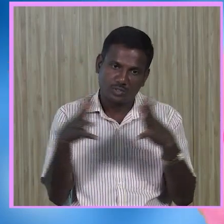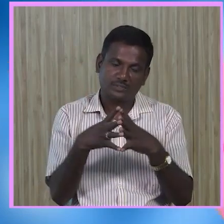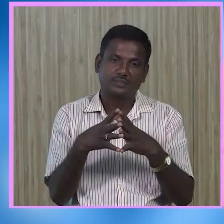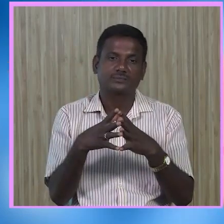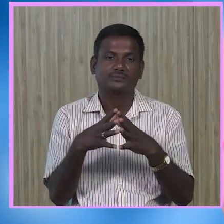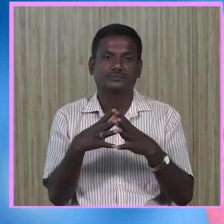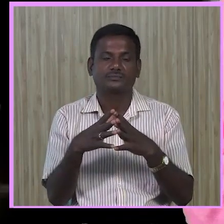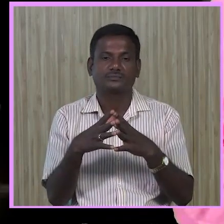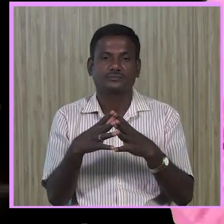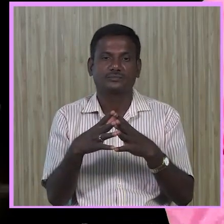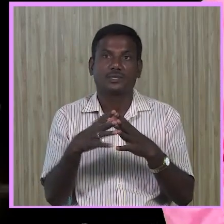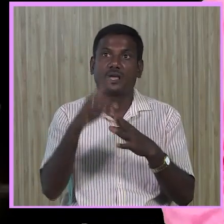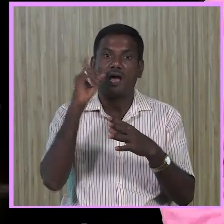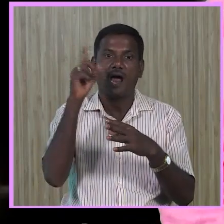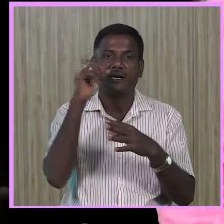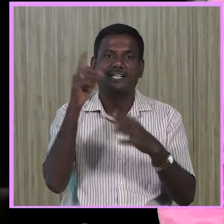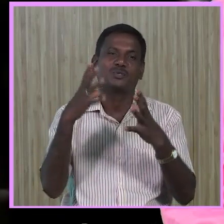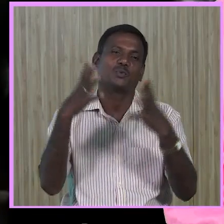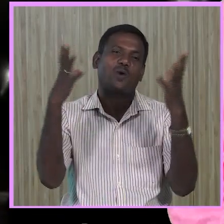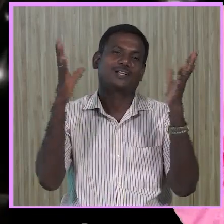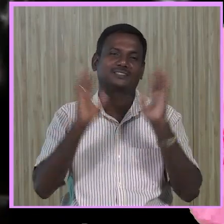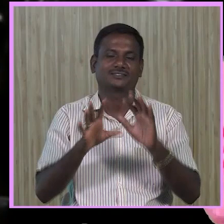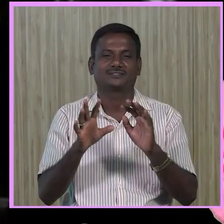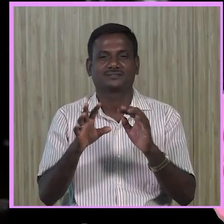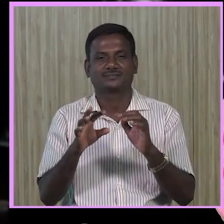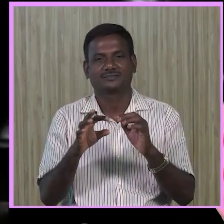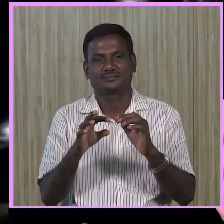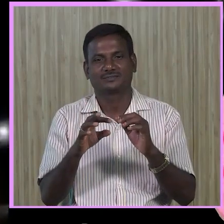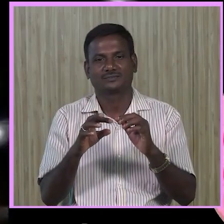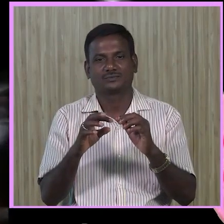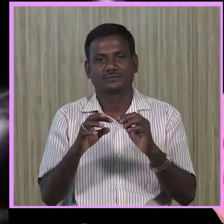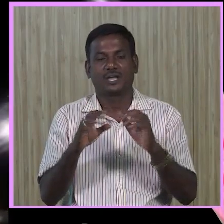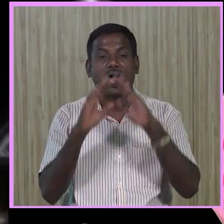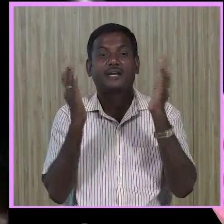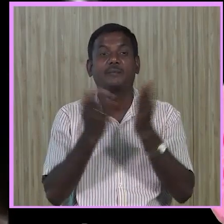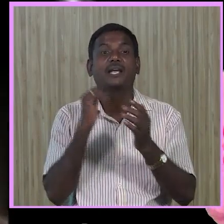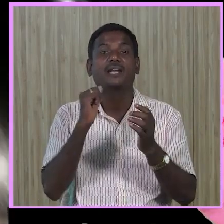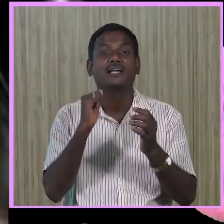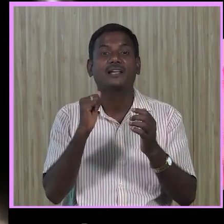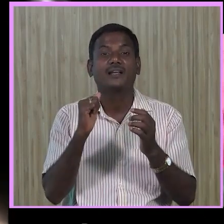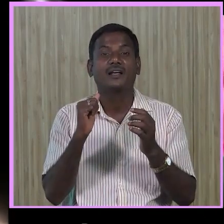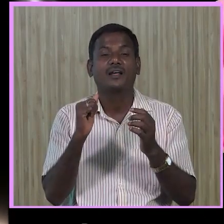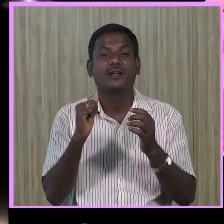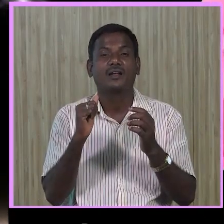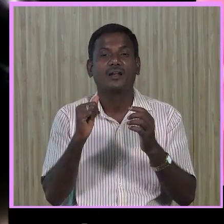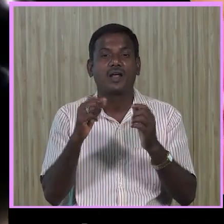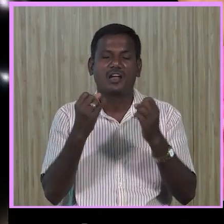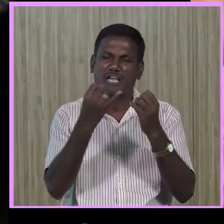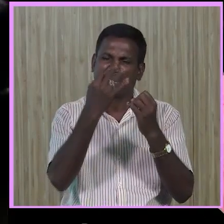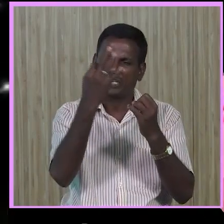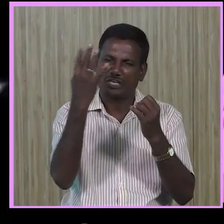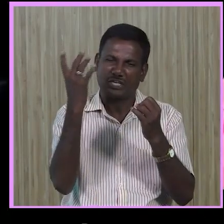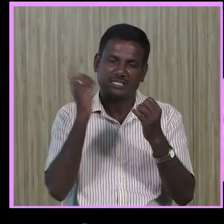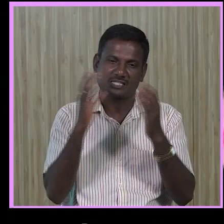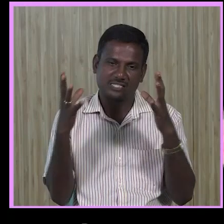சேர்ந்து அண்டத்தை உருவாக்குகின்றன. அண்டம்னா என்ன? லட்சக்கணக்கான விண்மீன்